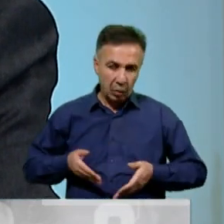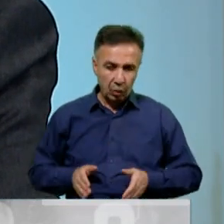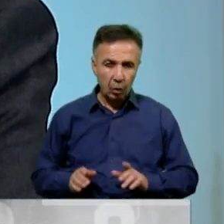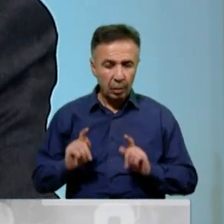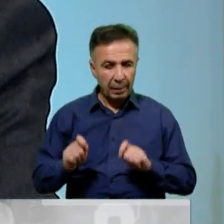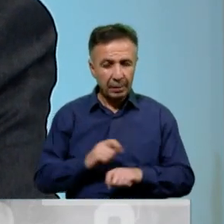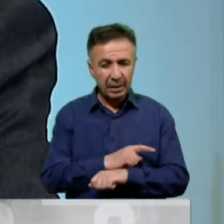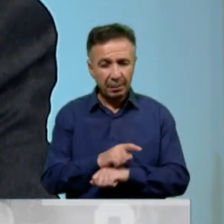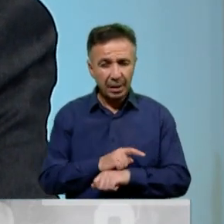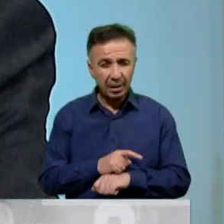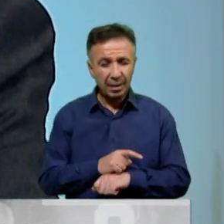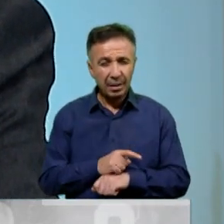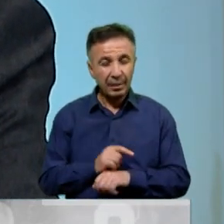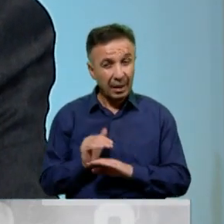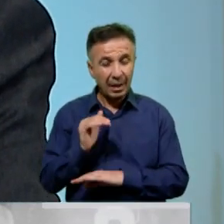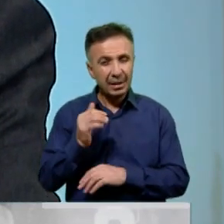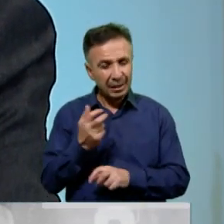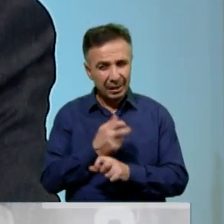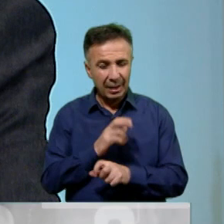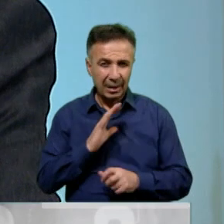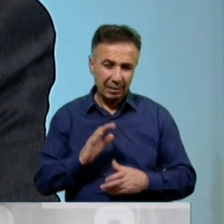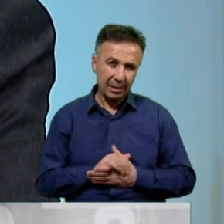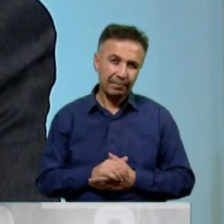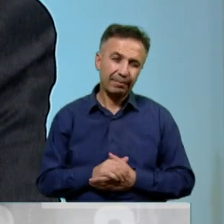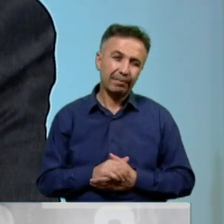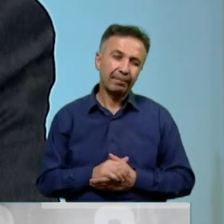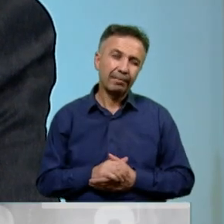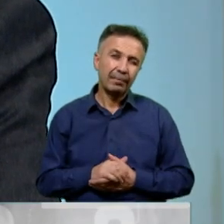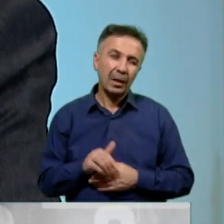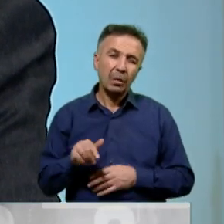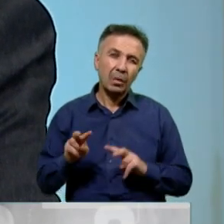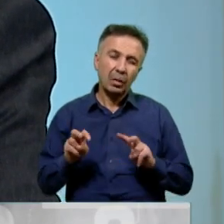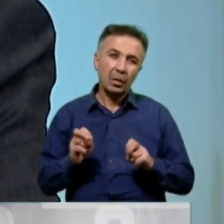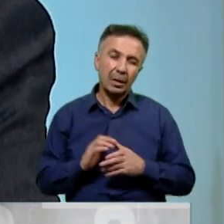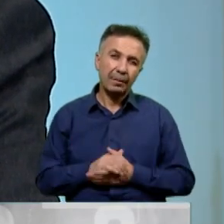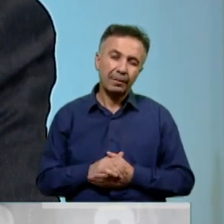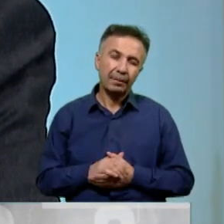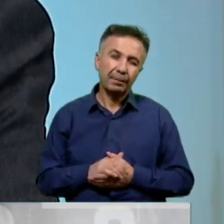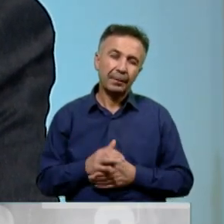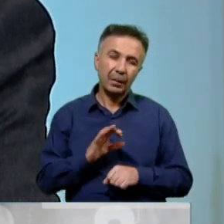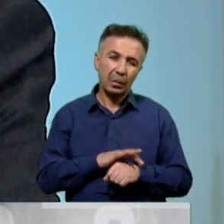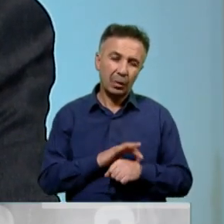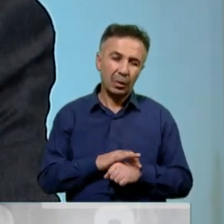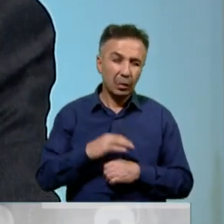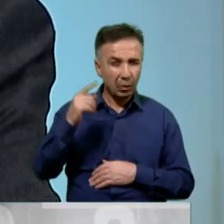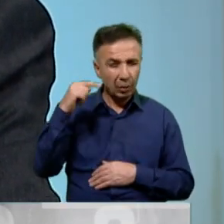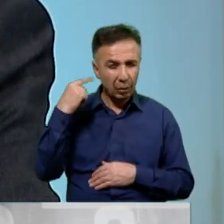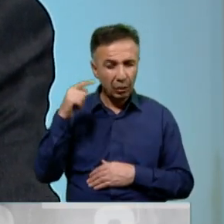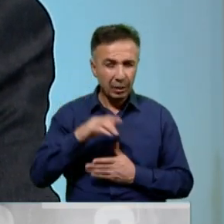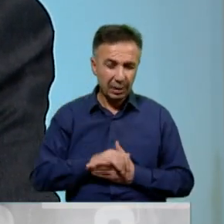hayati tehlike varsa, yani o konuda doktorun kanaati,